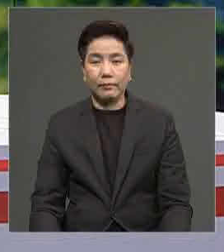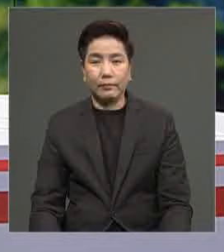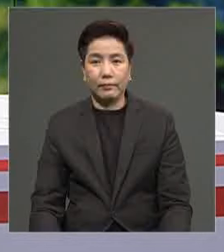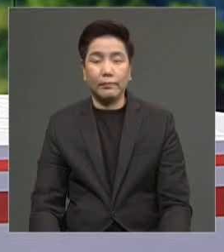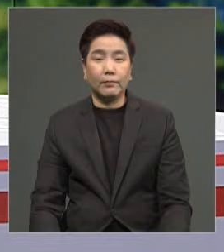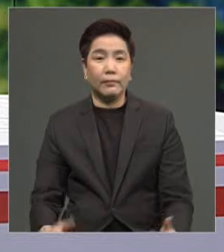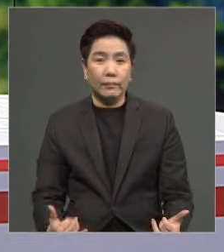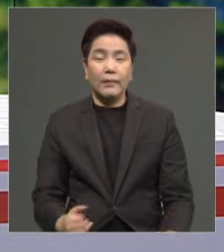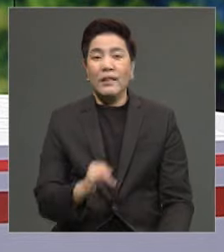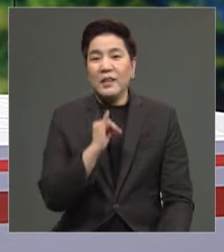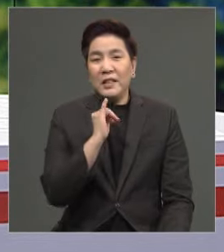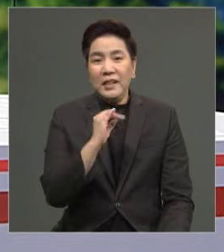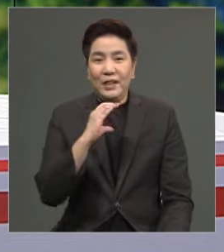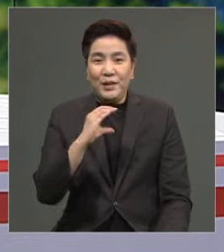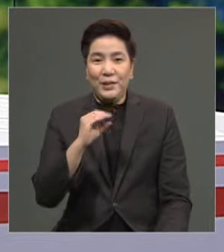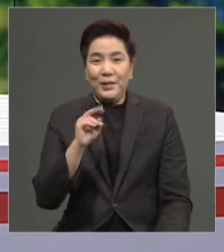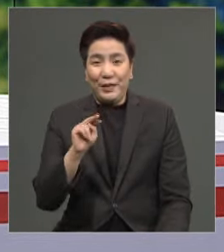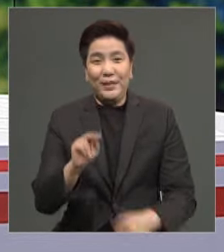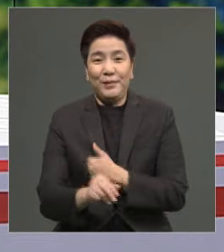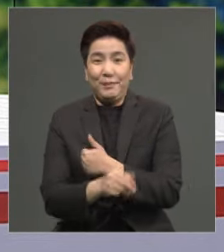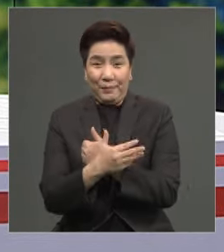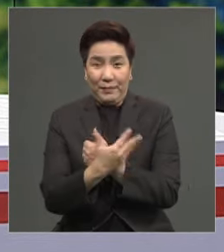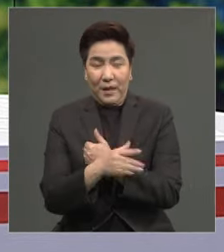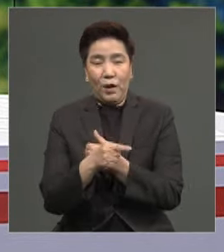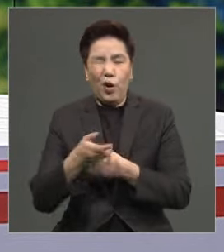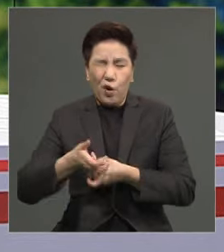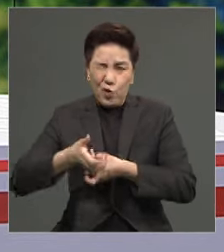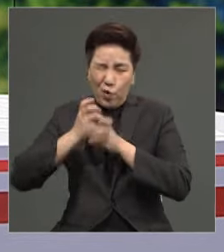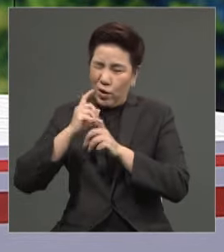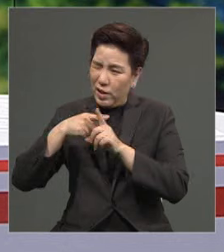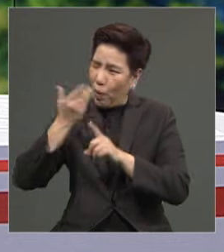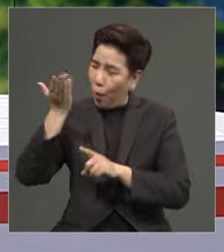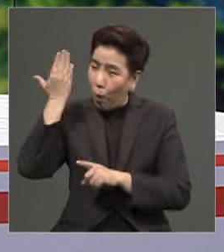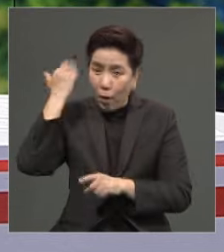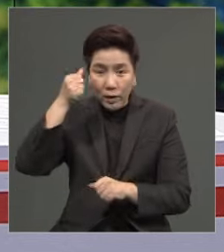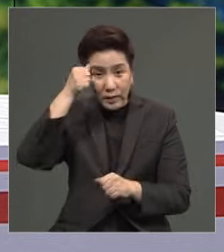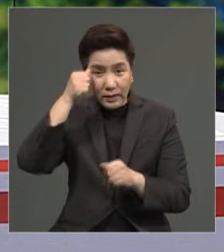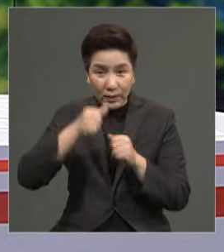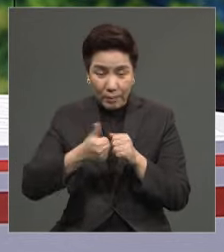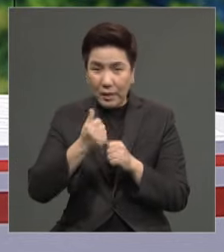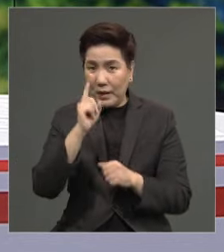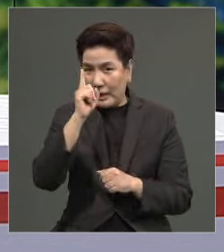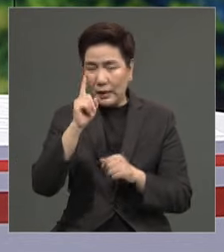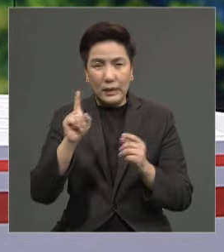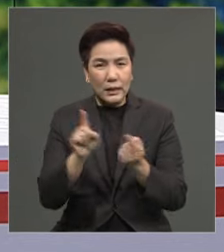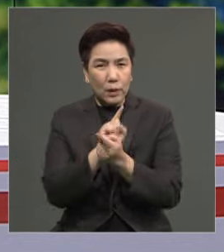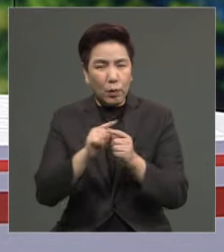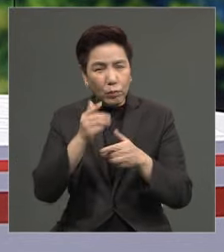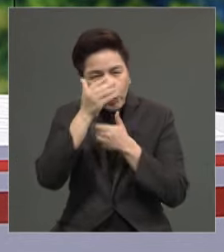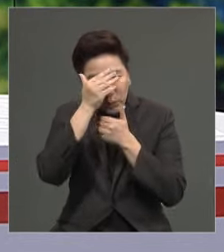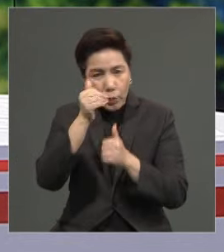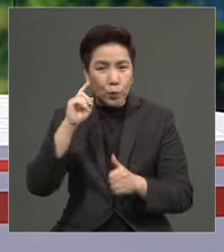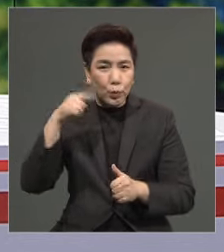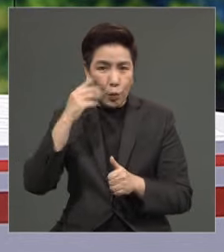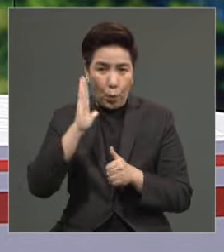อ่ะจากในส่วนของคดีไอคอนที่เป็นข่าวเป็นคราวกันอยู่ณขณะนี้แต่พายย้อนไปสักเดือนก่อนเดือนก่อนเนี่ยมีคดีนึงที่สังคมให้ความสนใจมีผู้